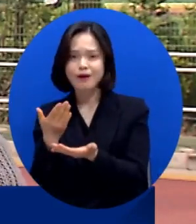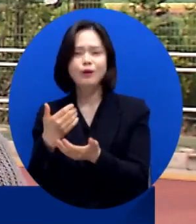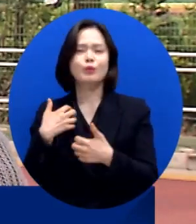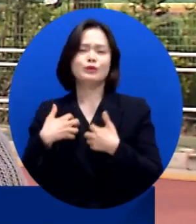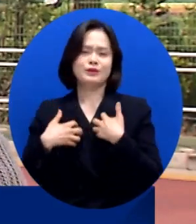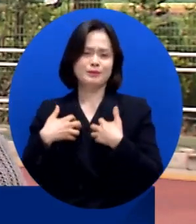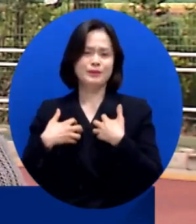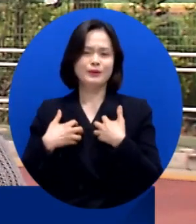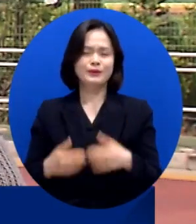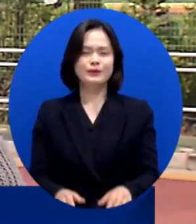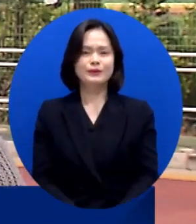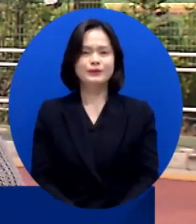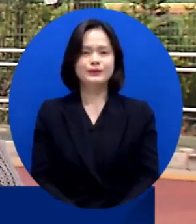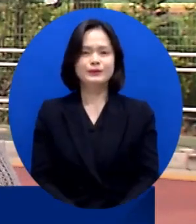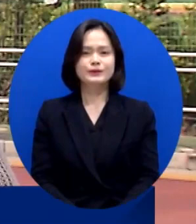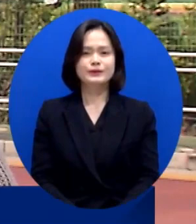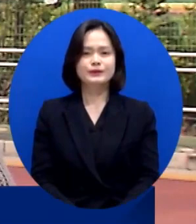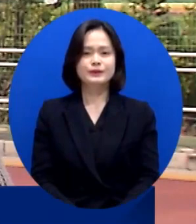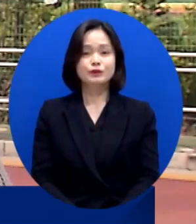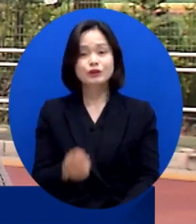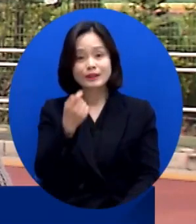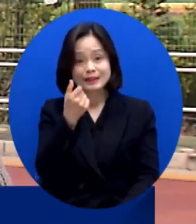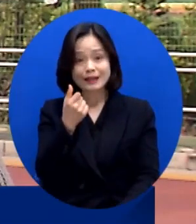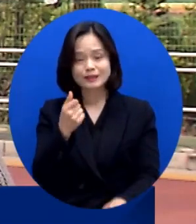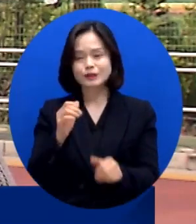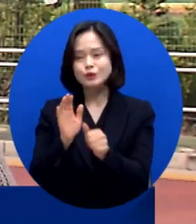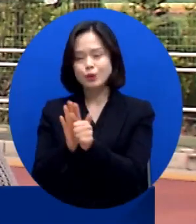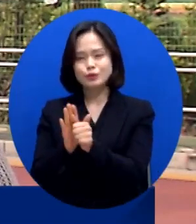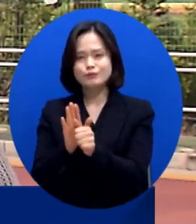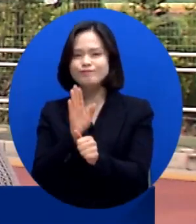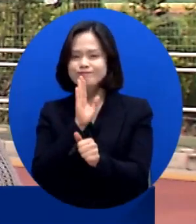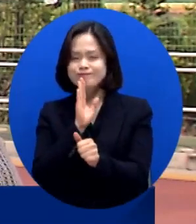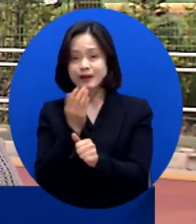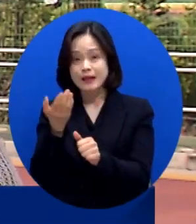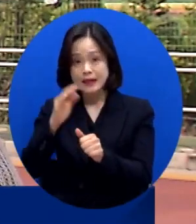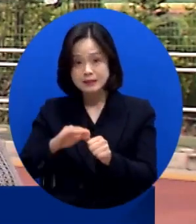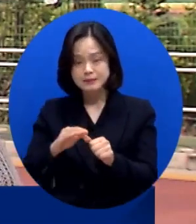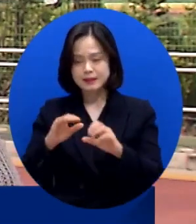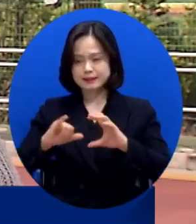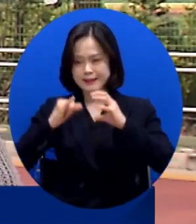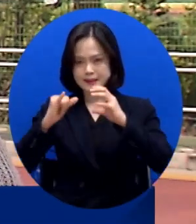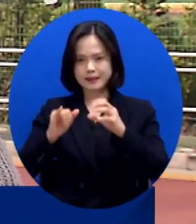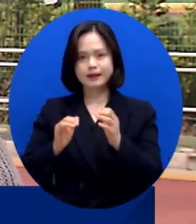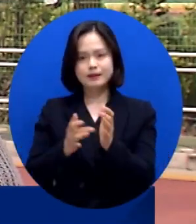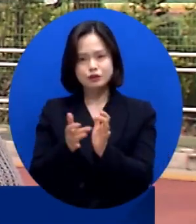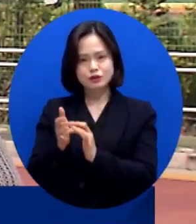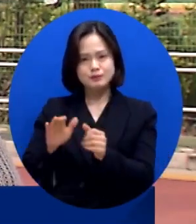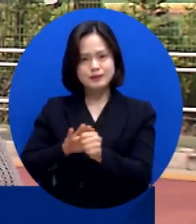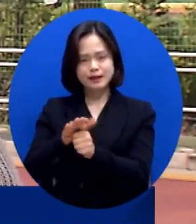좋고요. 이거를 계기로 주님의 사랑이 좀 더 세상에 많이 퍼질 수 있는 그런 계기가 됐으면